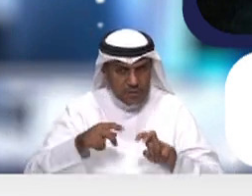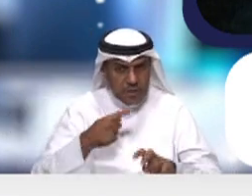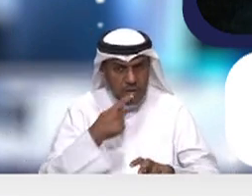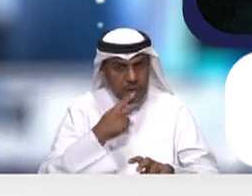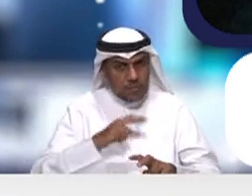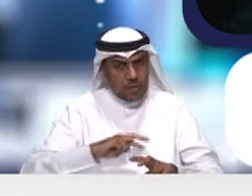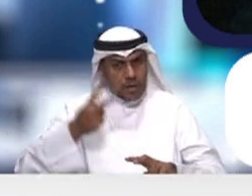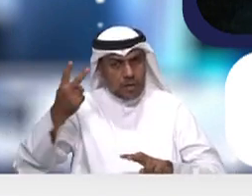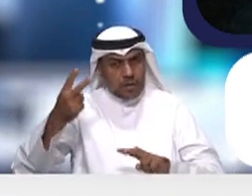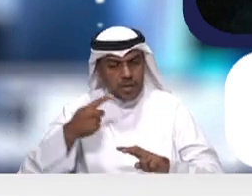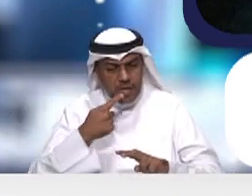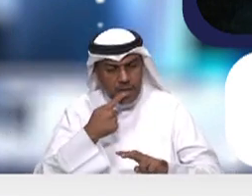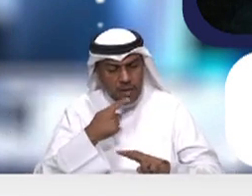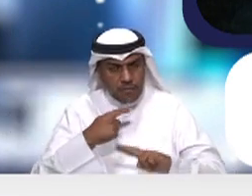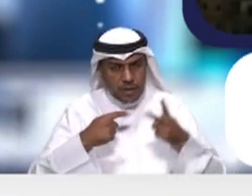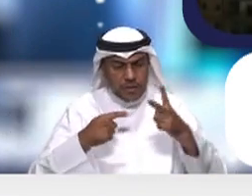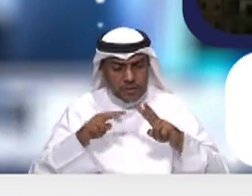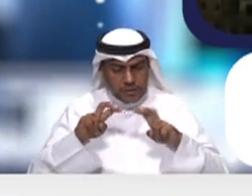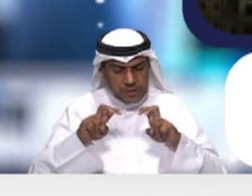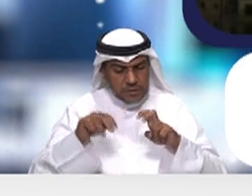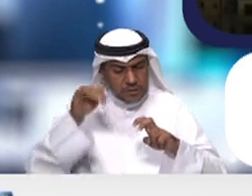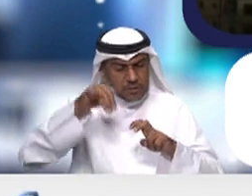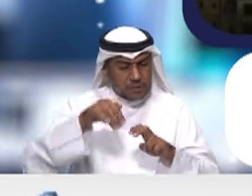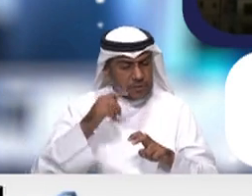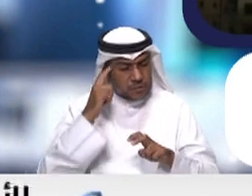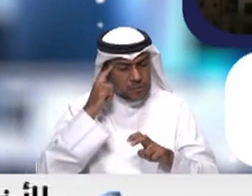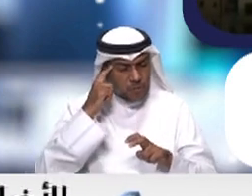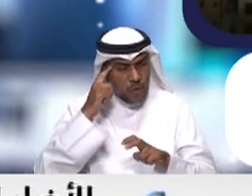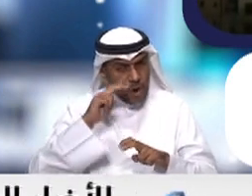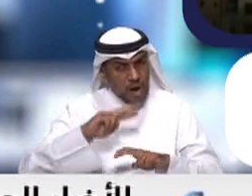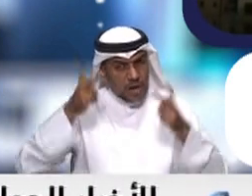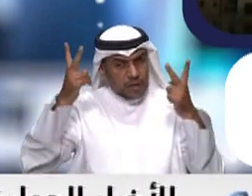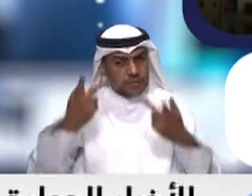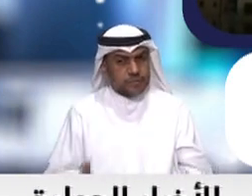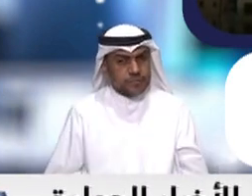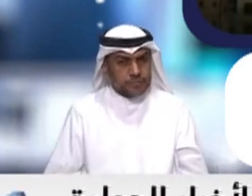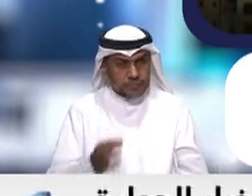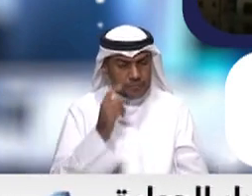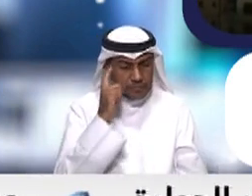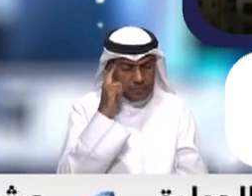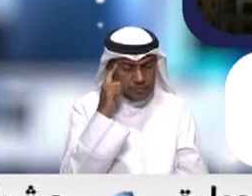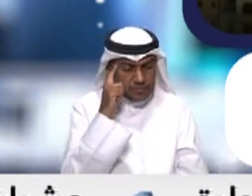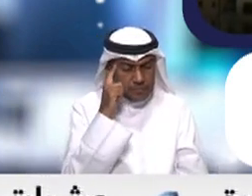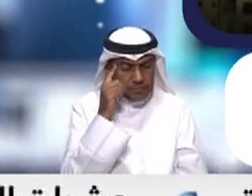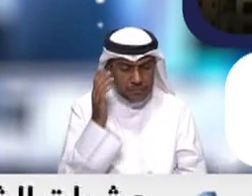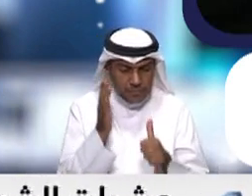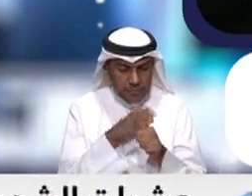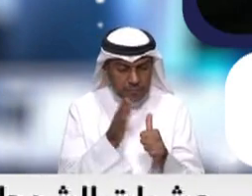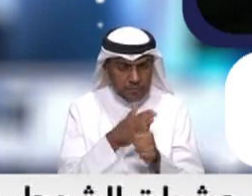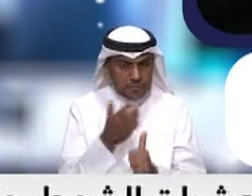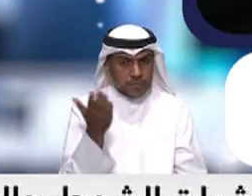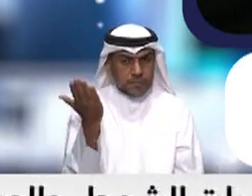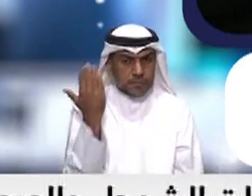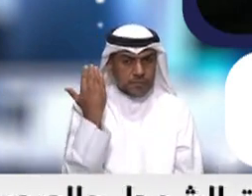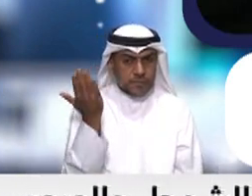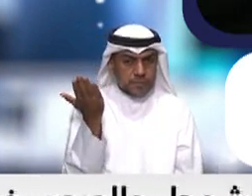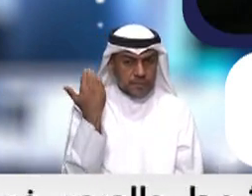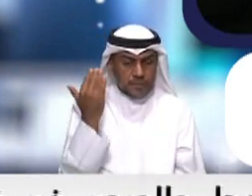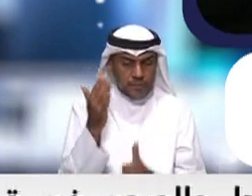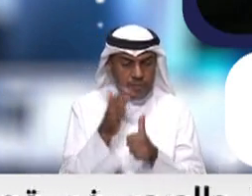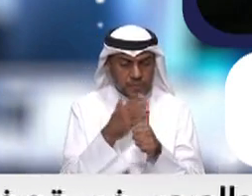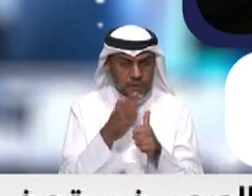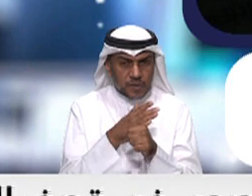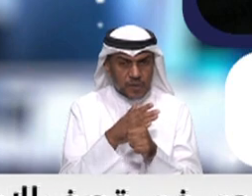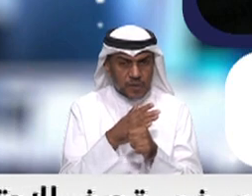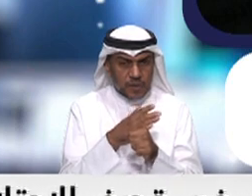كانت إمكانية التسوية يثيرة في الفترة الأولى بعد